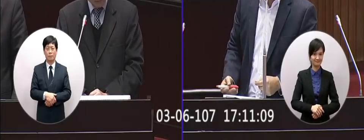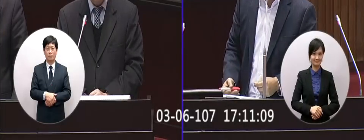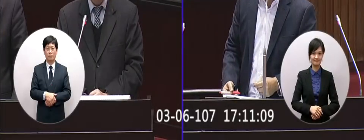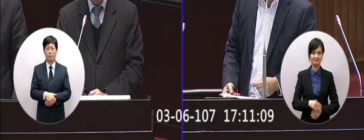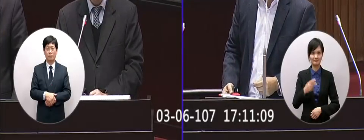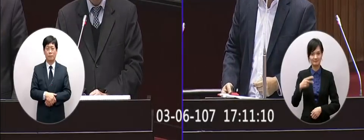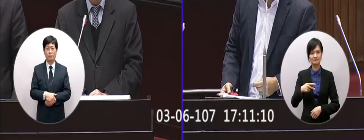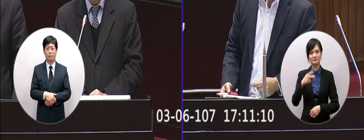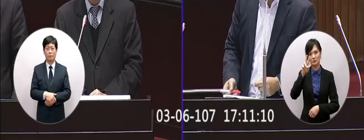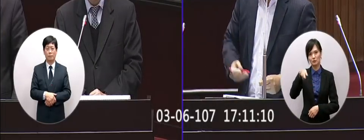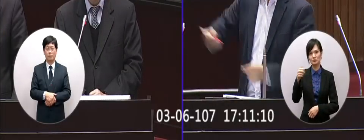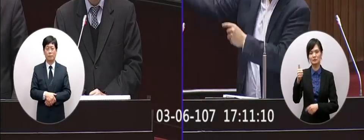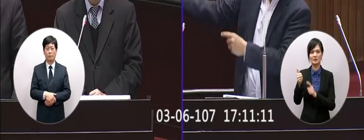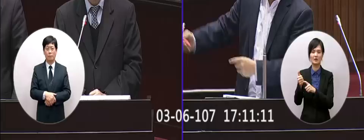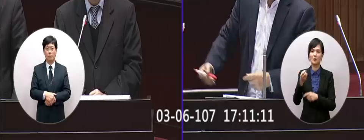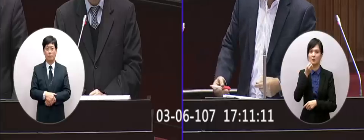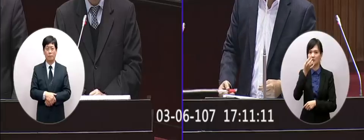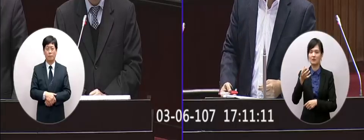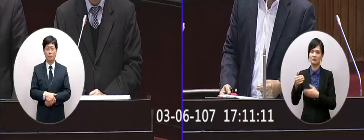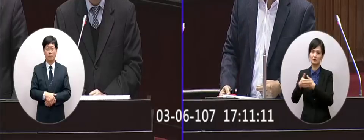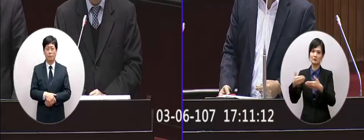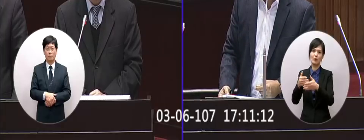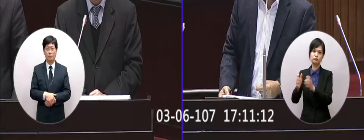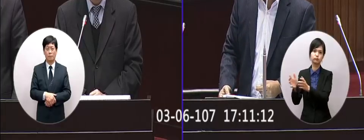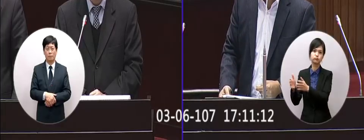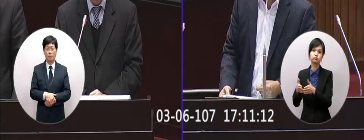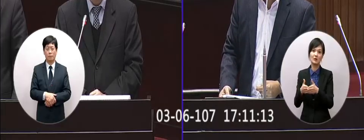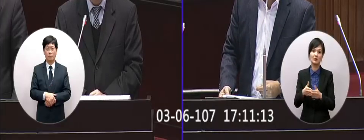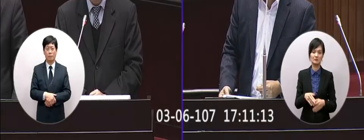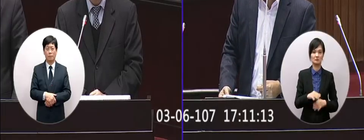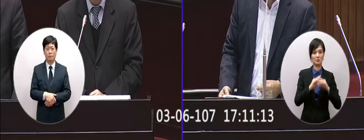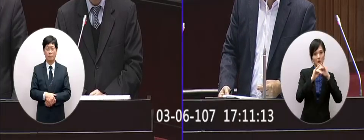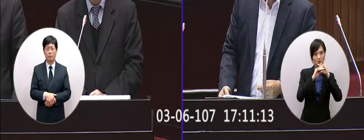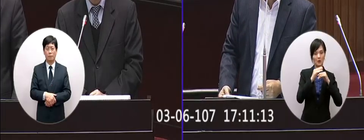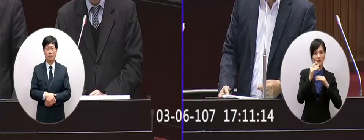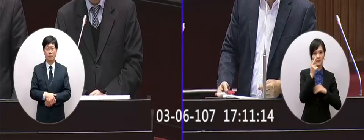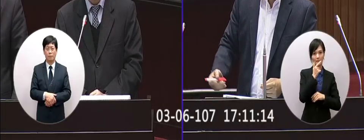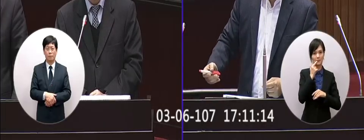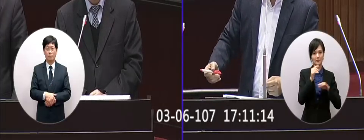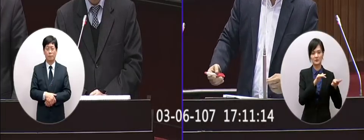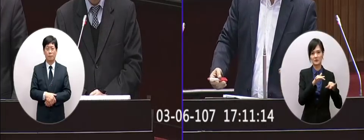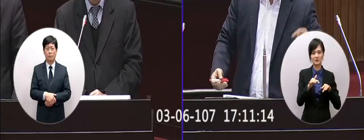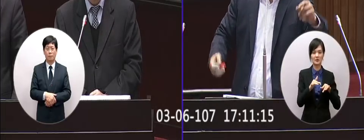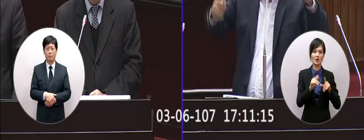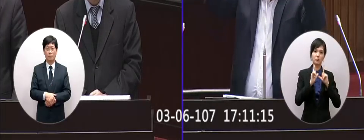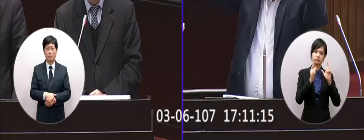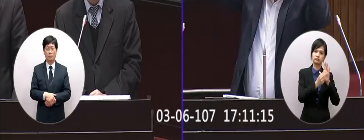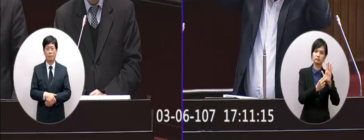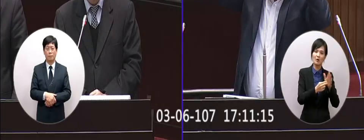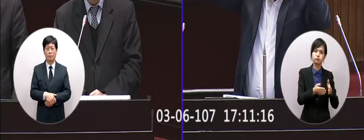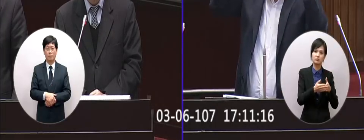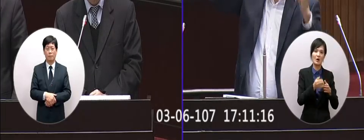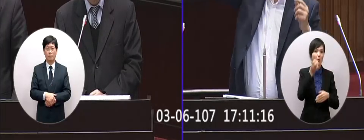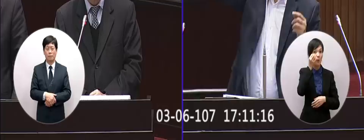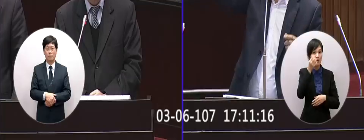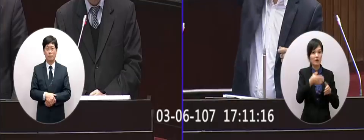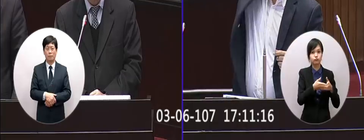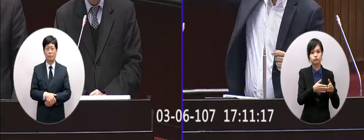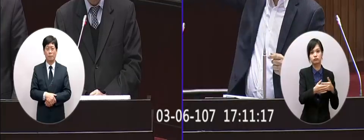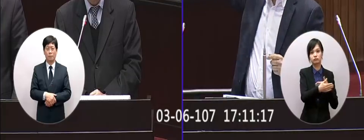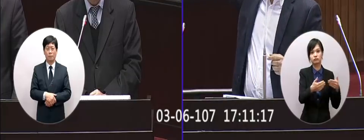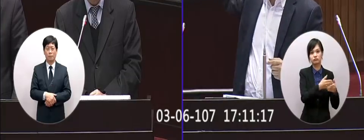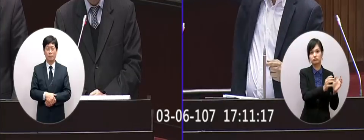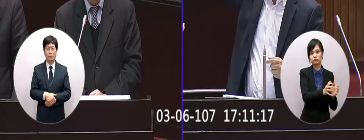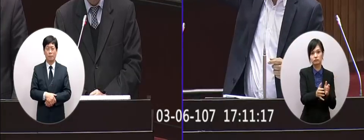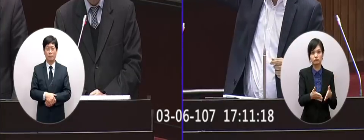讲因台东嘛交通建设，萧美琴委员咧讲嘛花莲的交通建设。交通建设，我们不要为台北想，讲为台